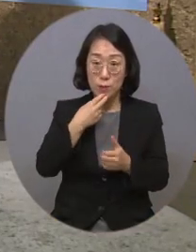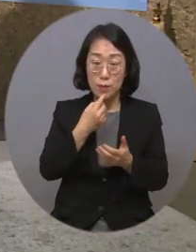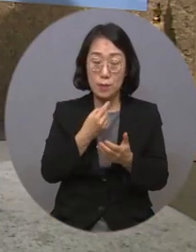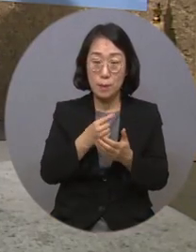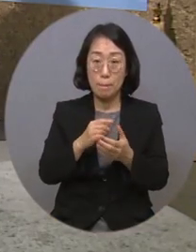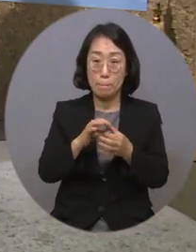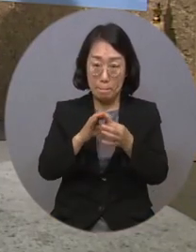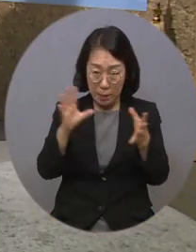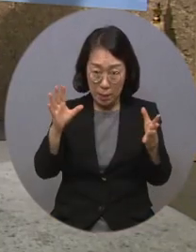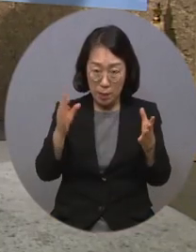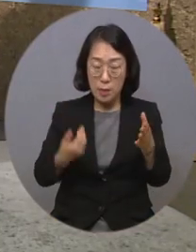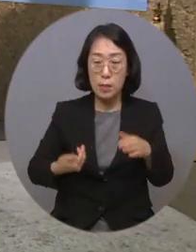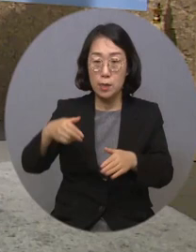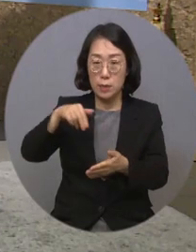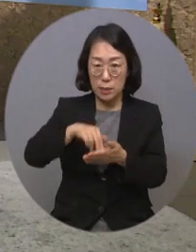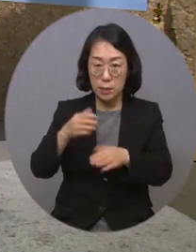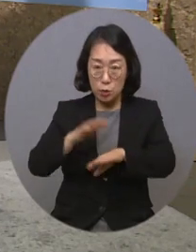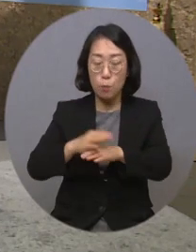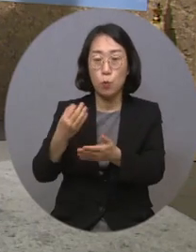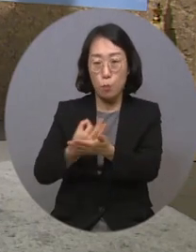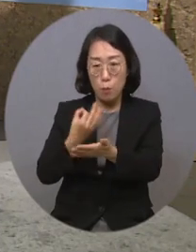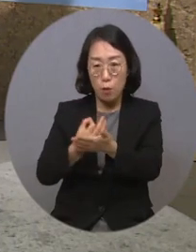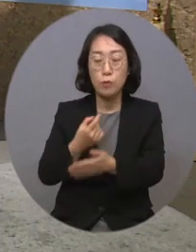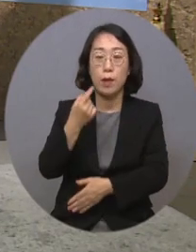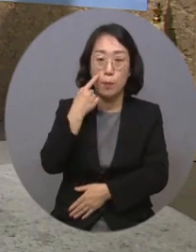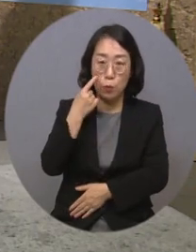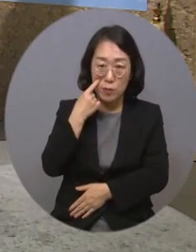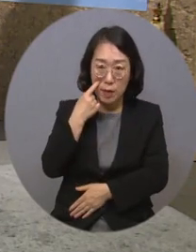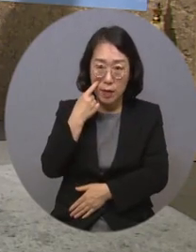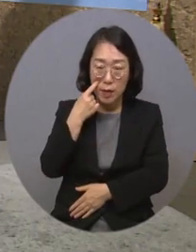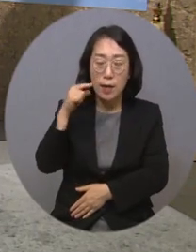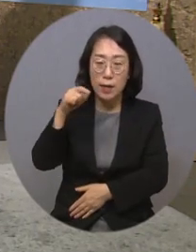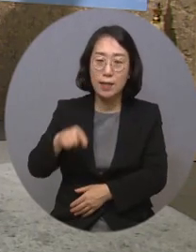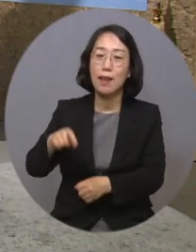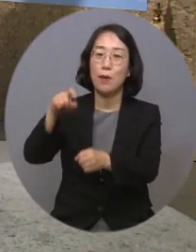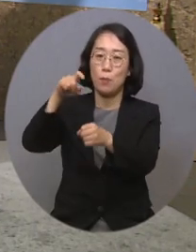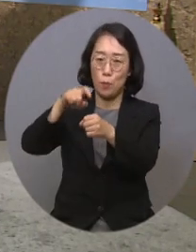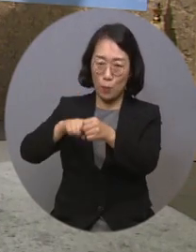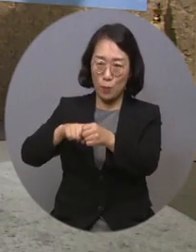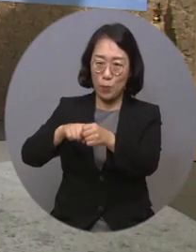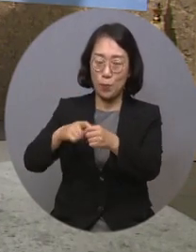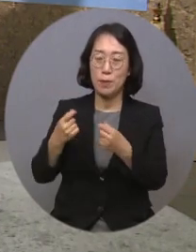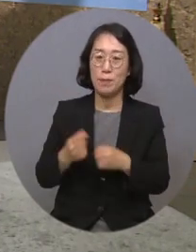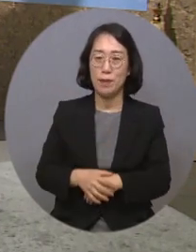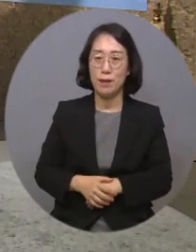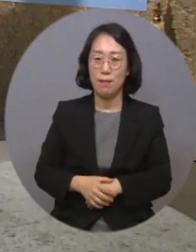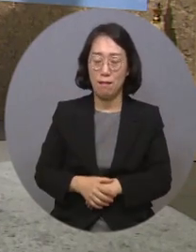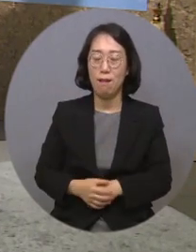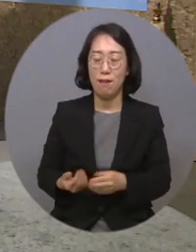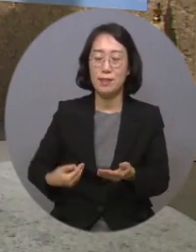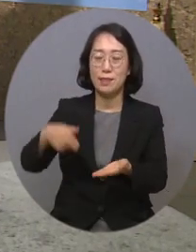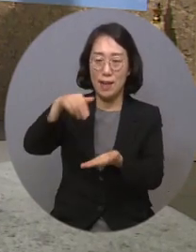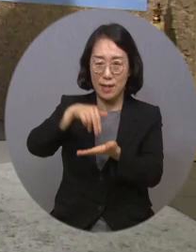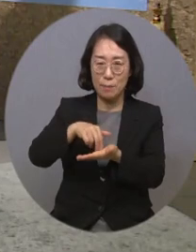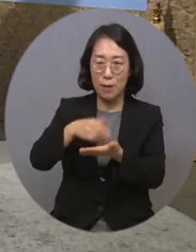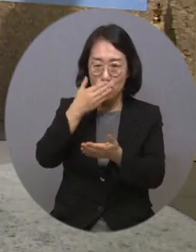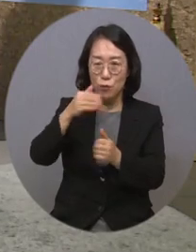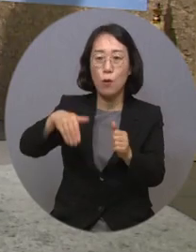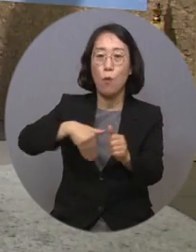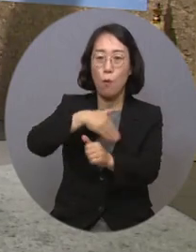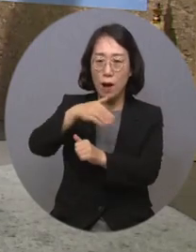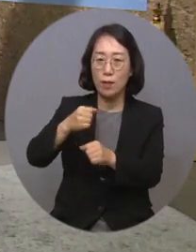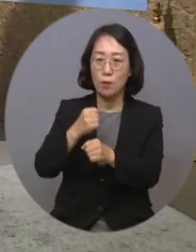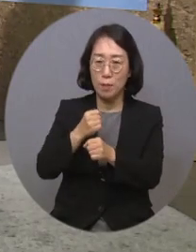먹고 살 수 있도록 이렇게 좀 만들어 줘보자. 이제 이것이 이제 나름 목표로 지금 하고 있습니다. 네, 자립할 네. 수 있는 이제 환경을 네,